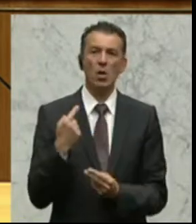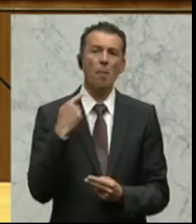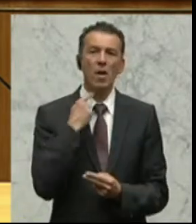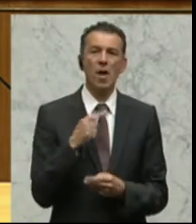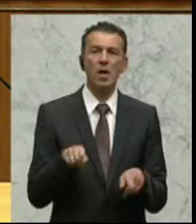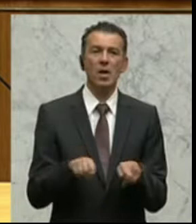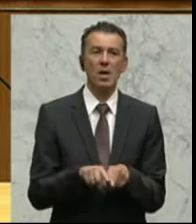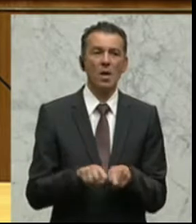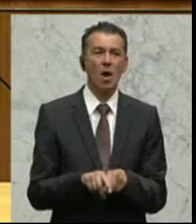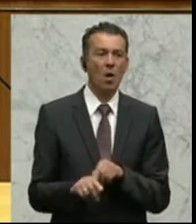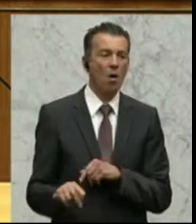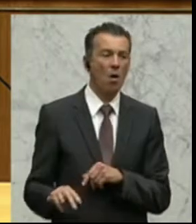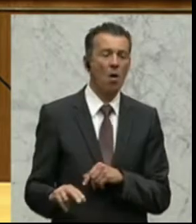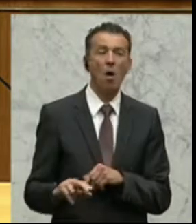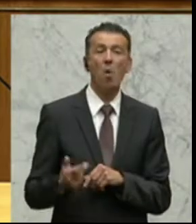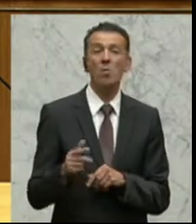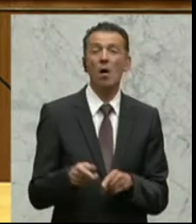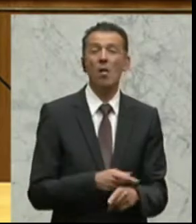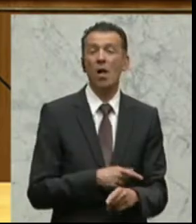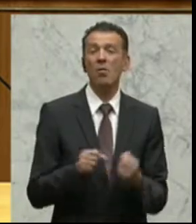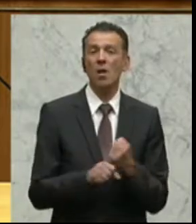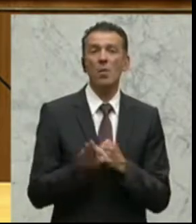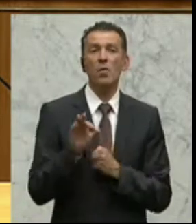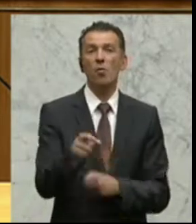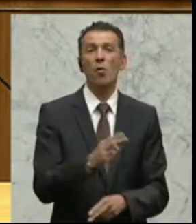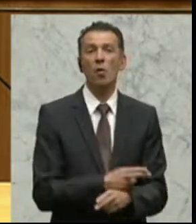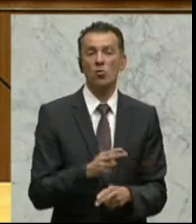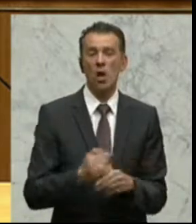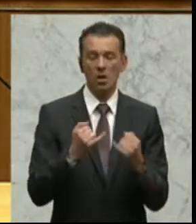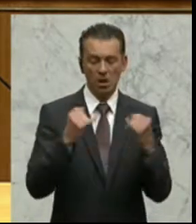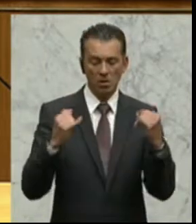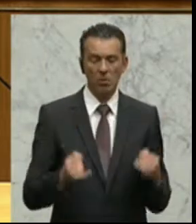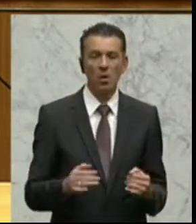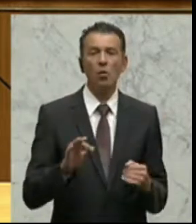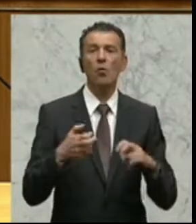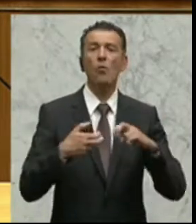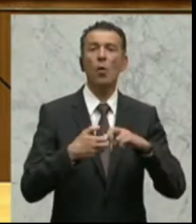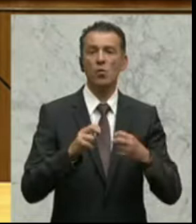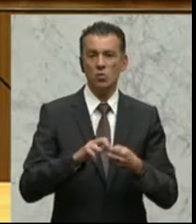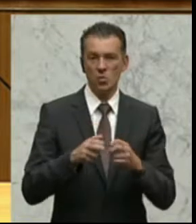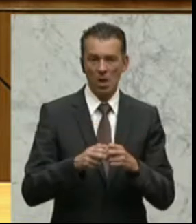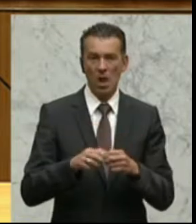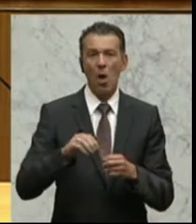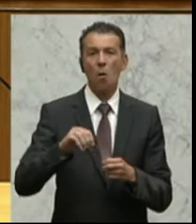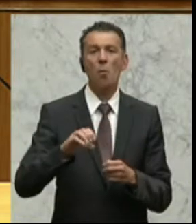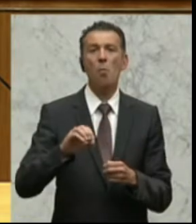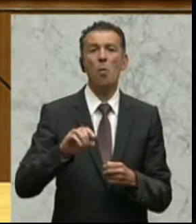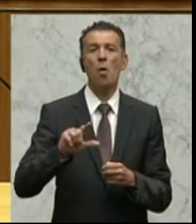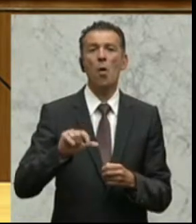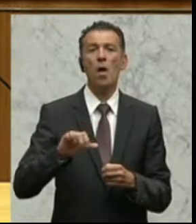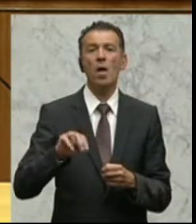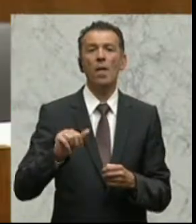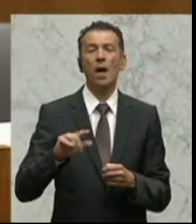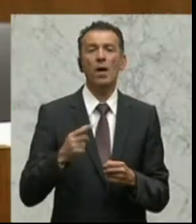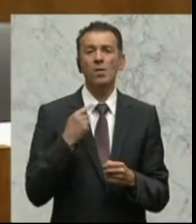für den Staat arbeiten müssen. Ein Institut in Brüssel, das Institut Molinari, erhebt jedes Jahr den Tax Liberation Day. Da kommt heraus,